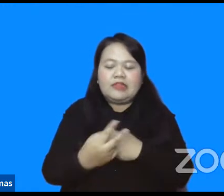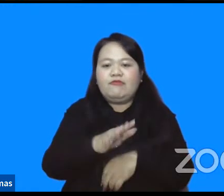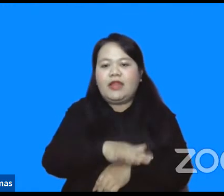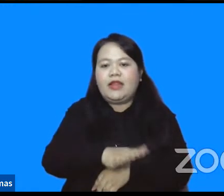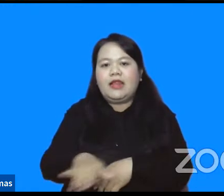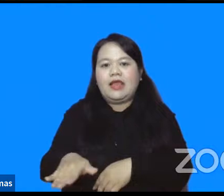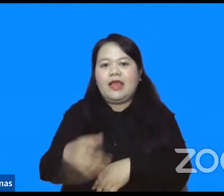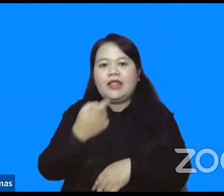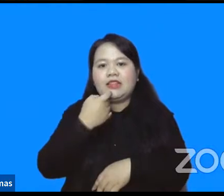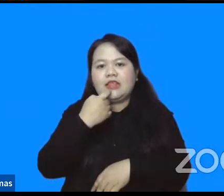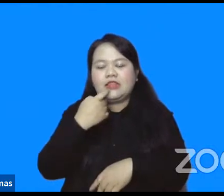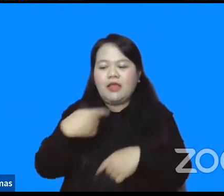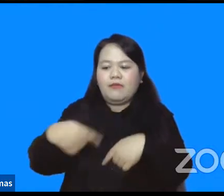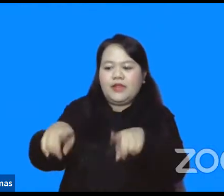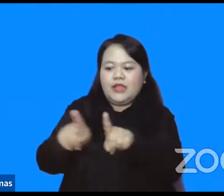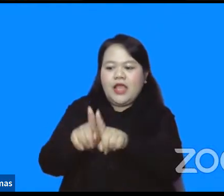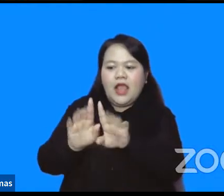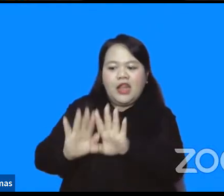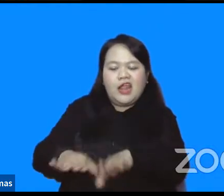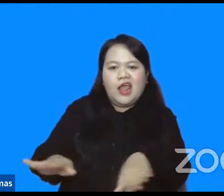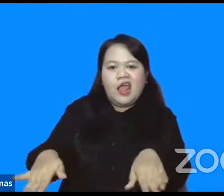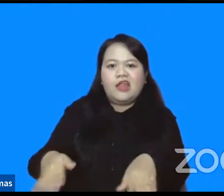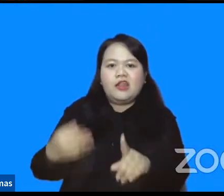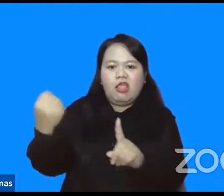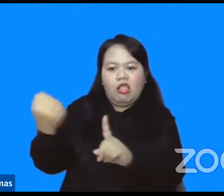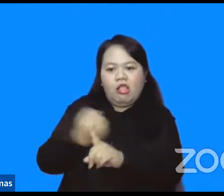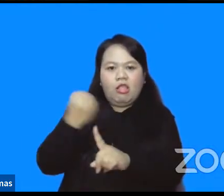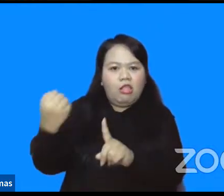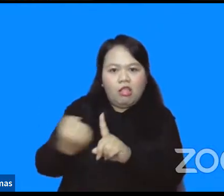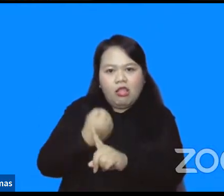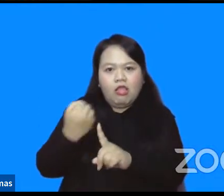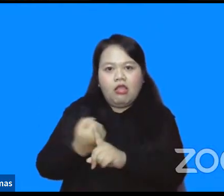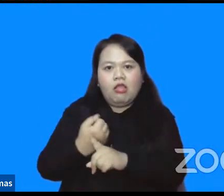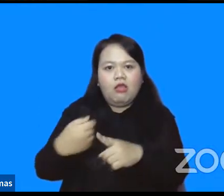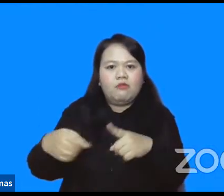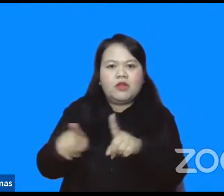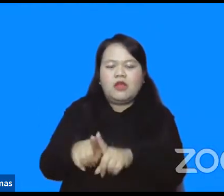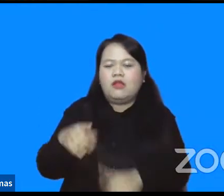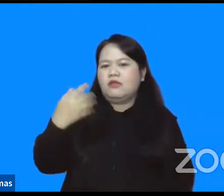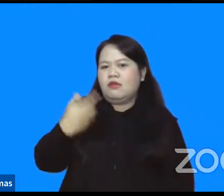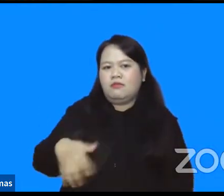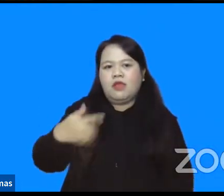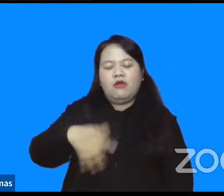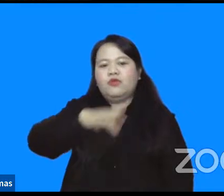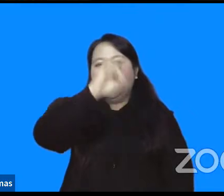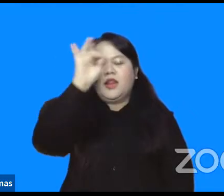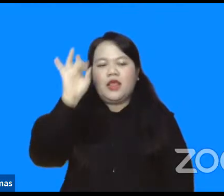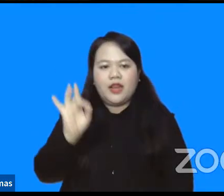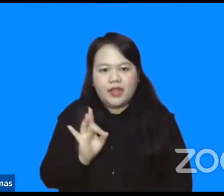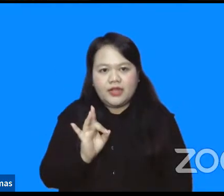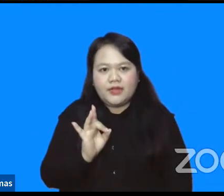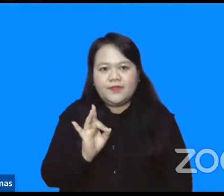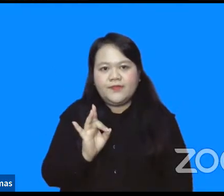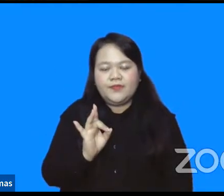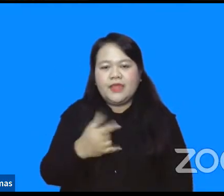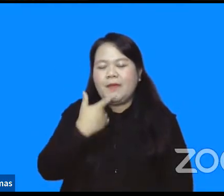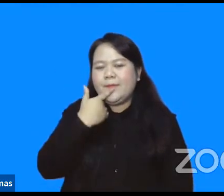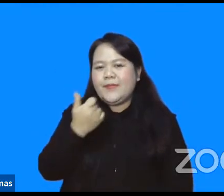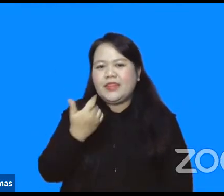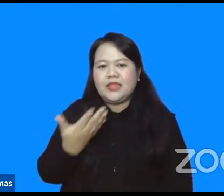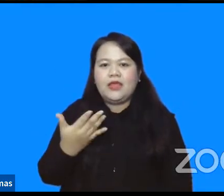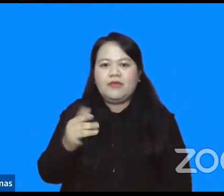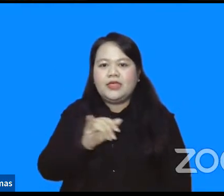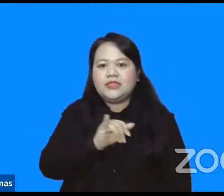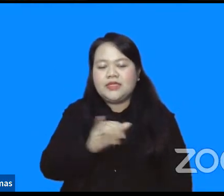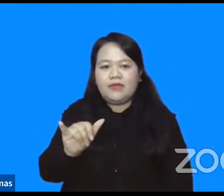ya tentang perkawinan anak, bullying, kehamilan tidak diinginkan dan lain-lain gitu. Dan yang terpenting tadi sama